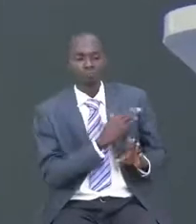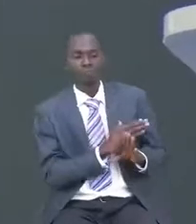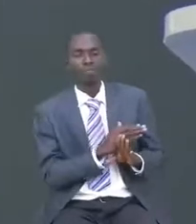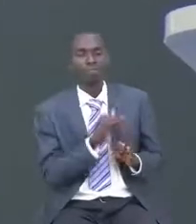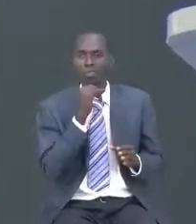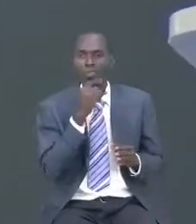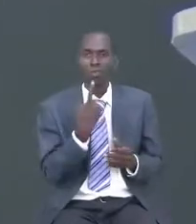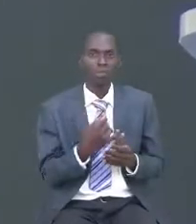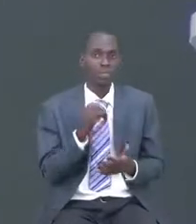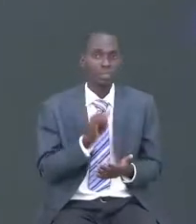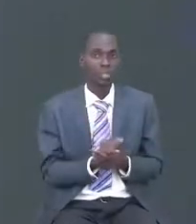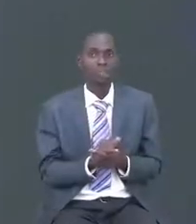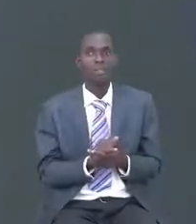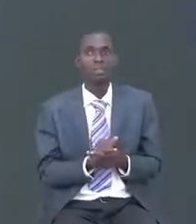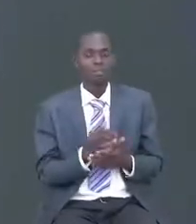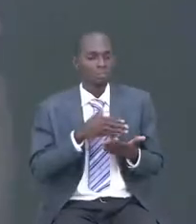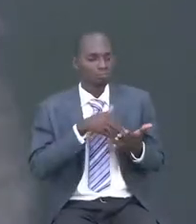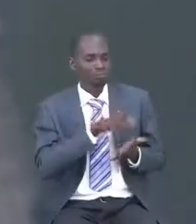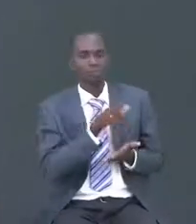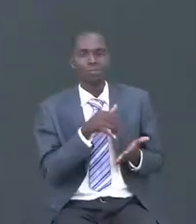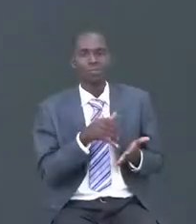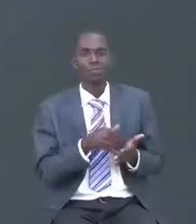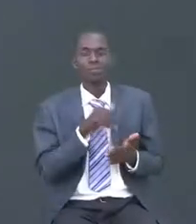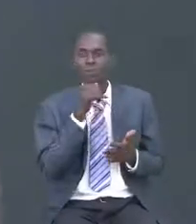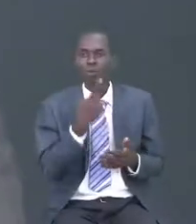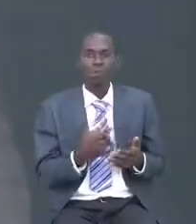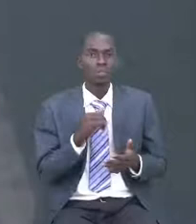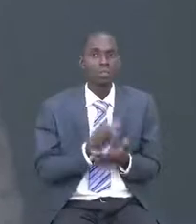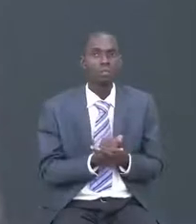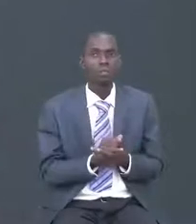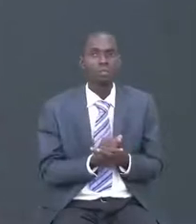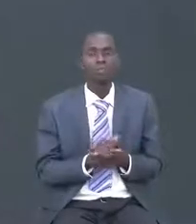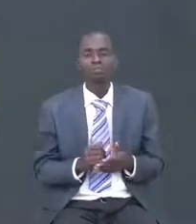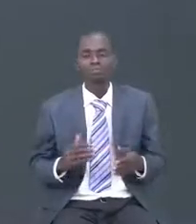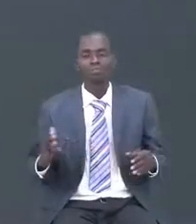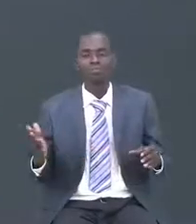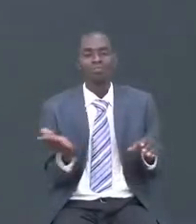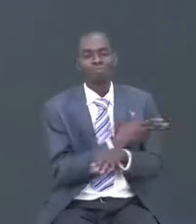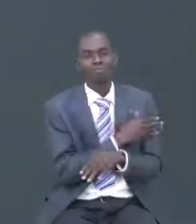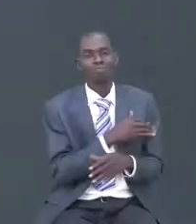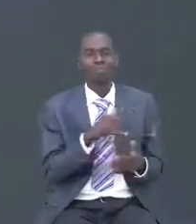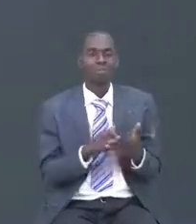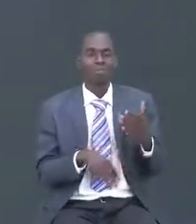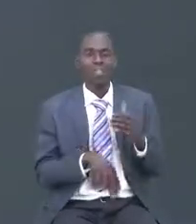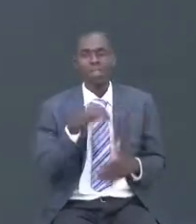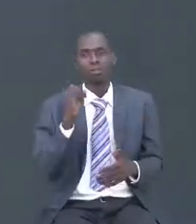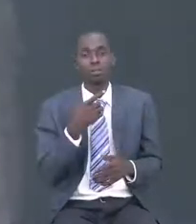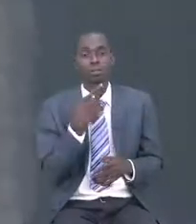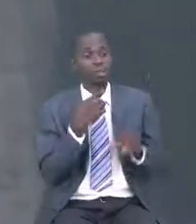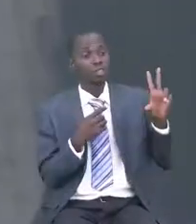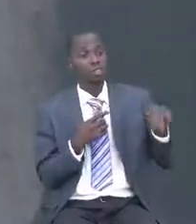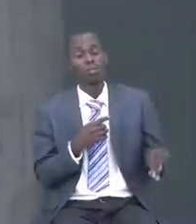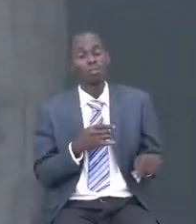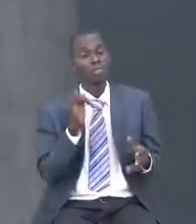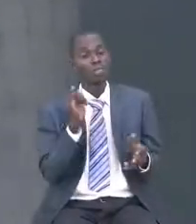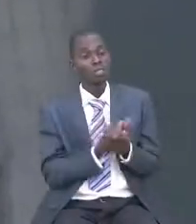seulement cela, il rejette. Non seulement cela, il met de côté. Il dit, non,